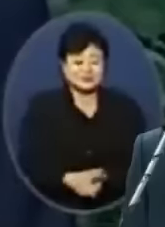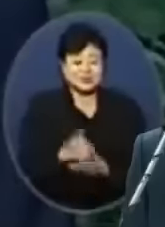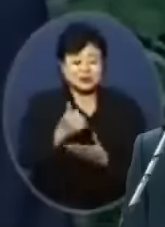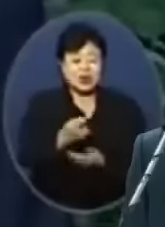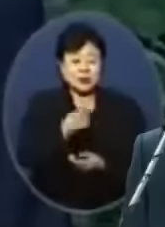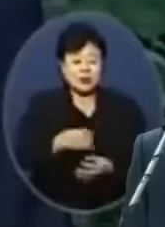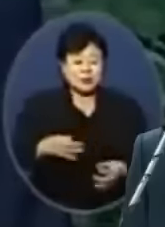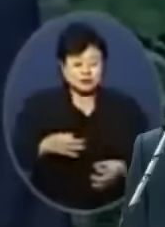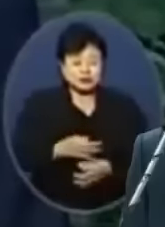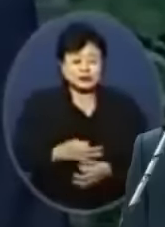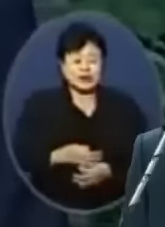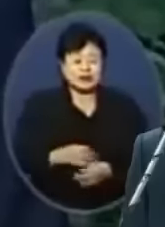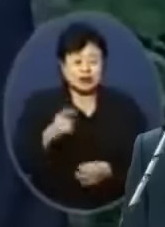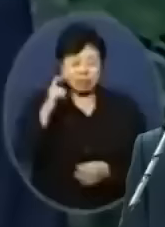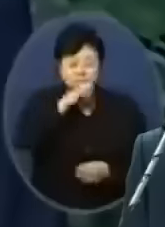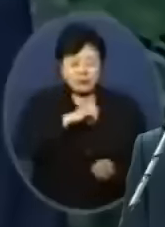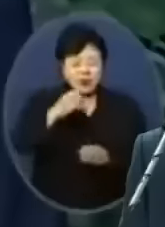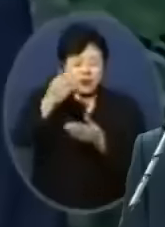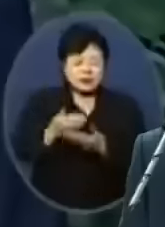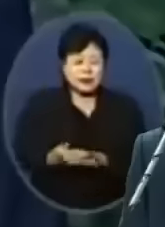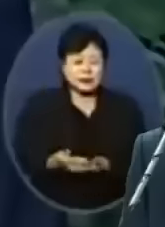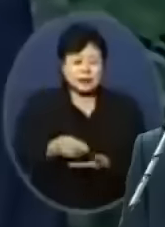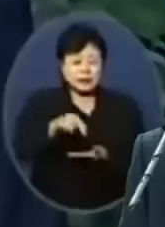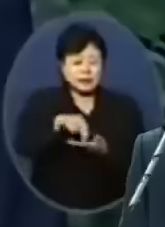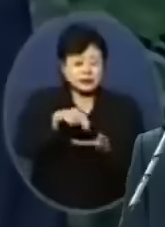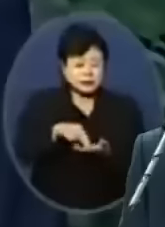죄를 짓고 불의하고 추악하고 버림을 다